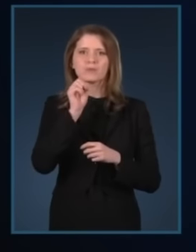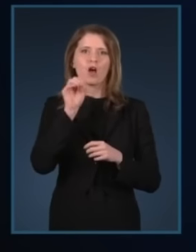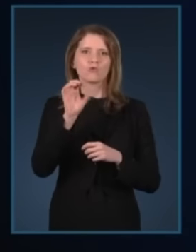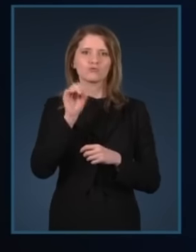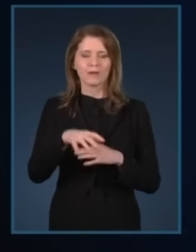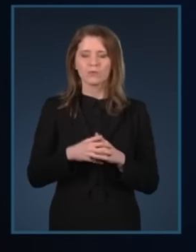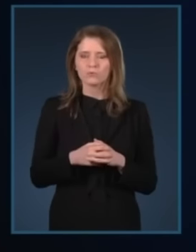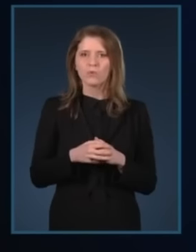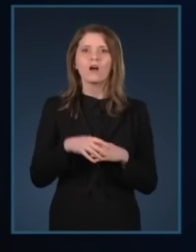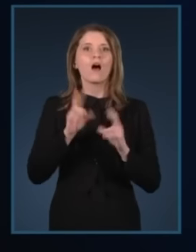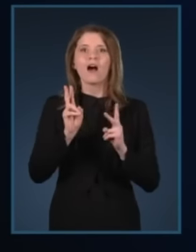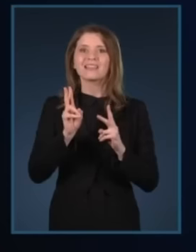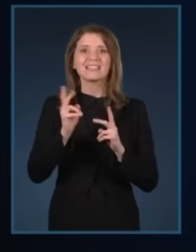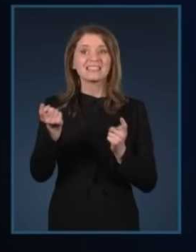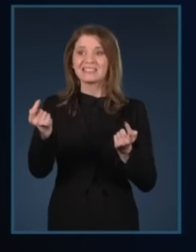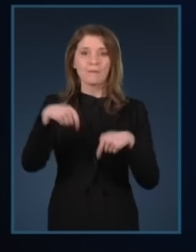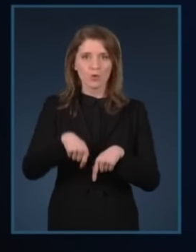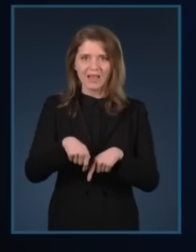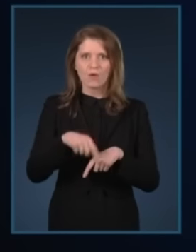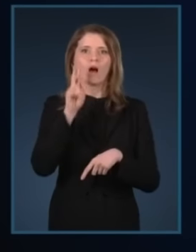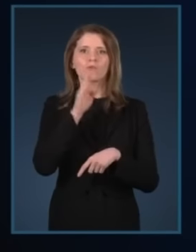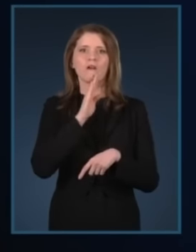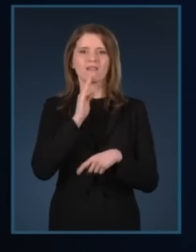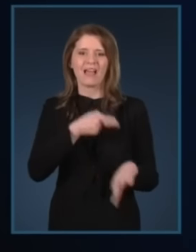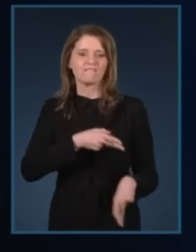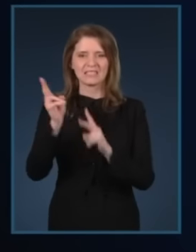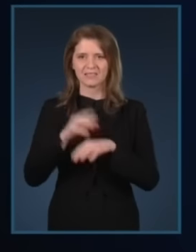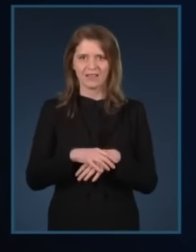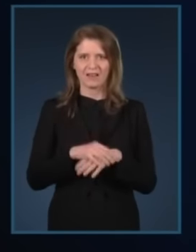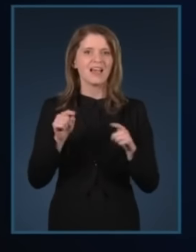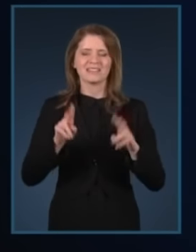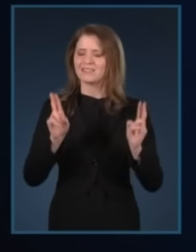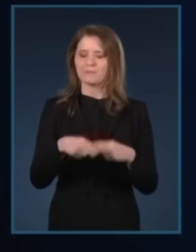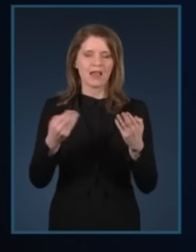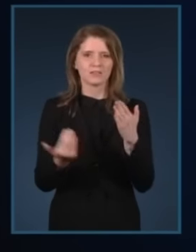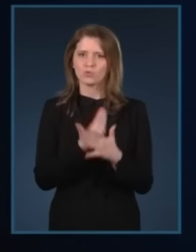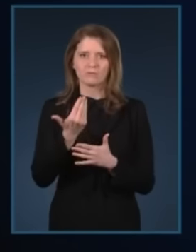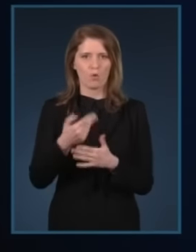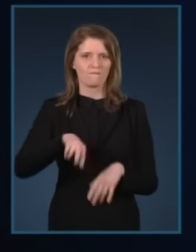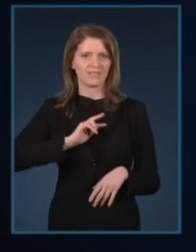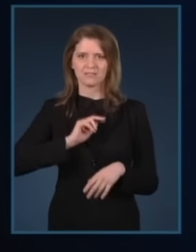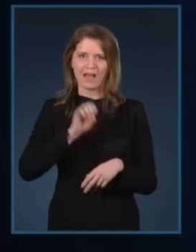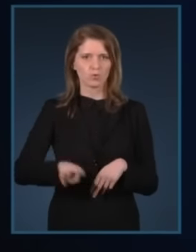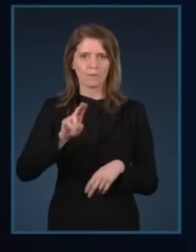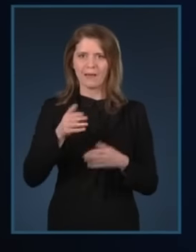jön elő, annak az édesanyját visszük el. És ez nem történhet meg még egyszer Európában, ez nem fordulhat